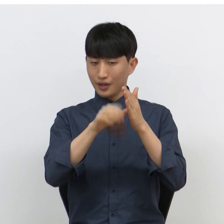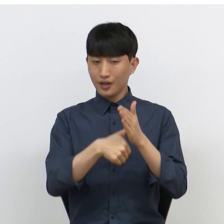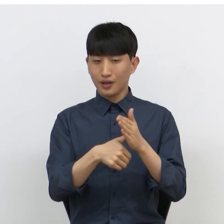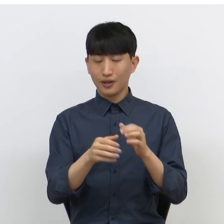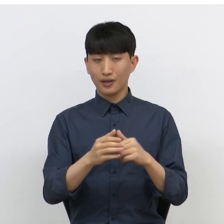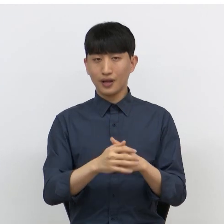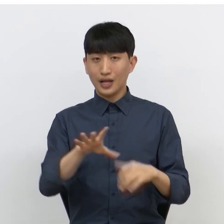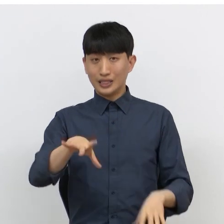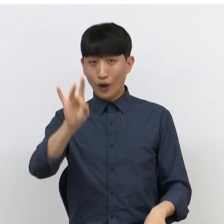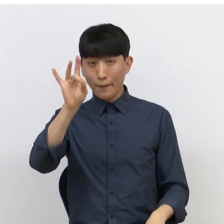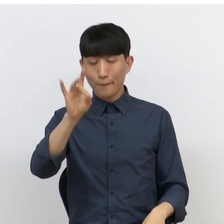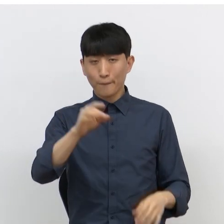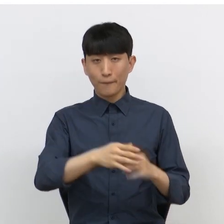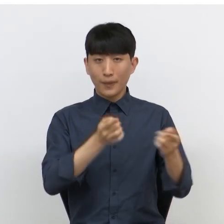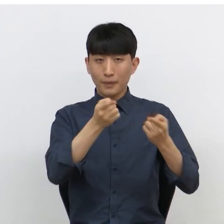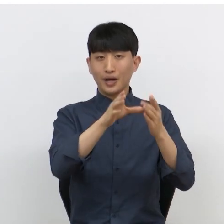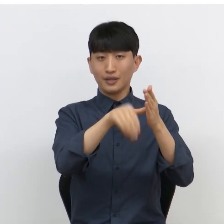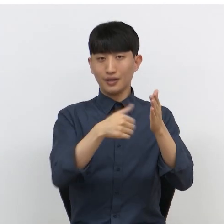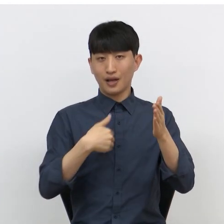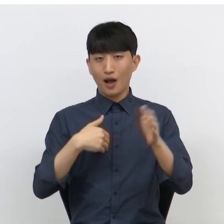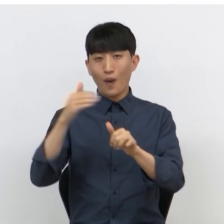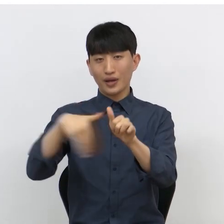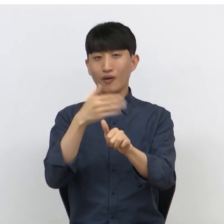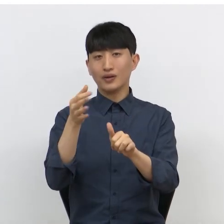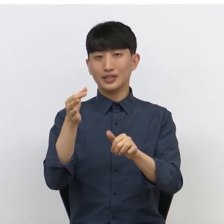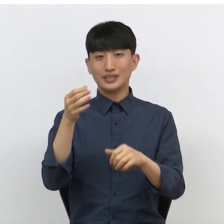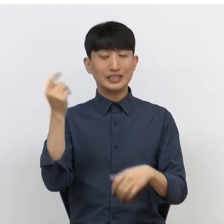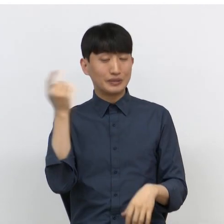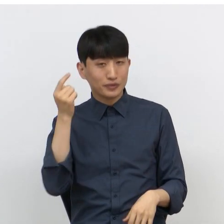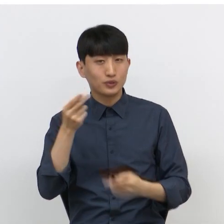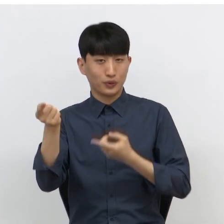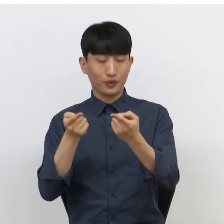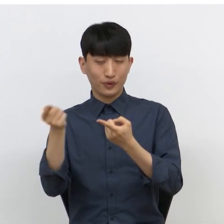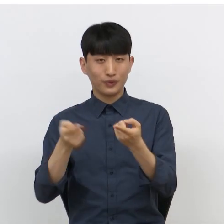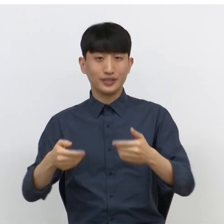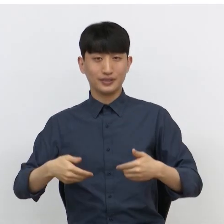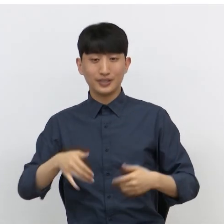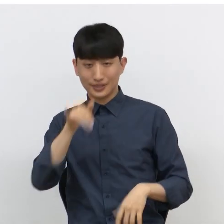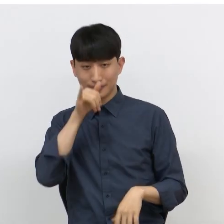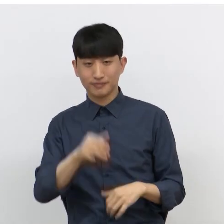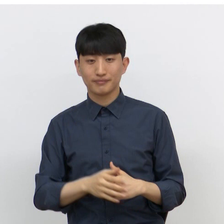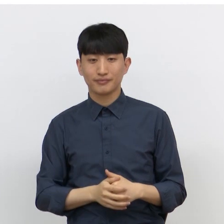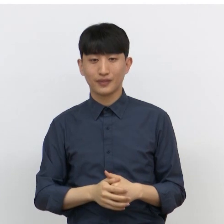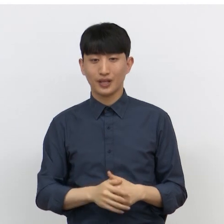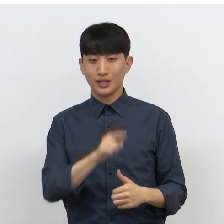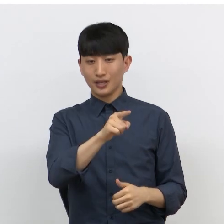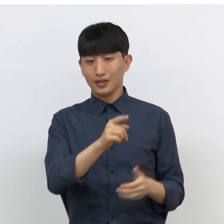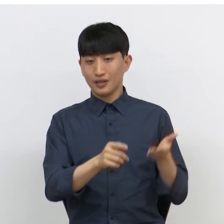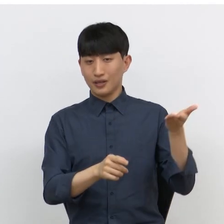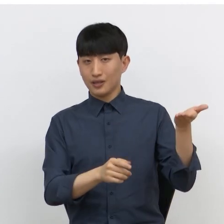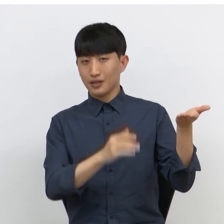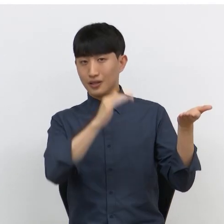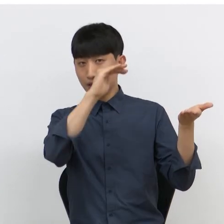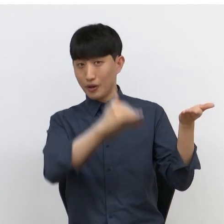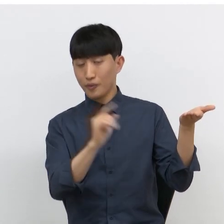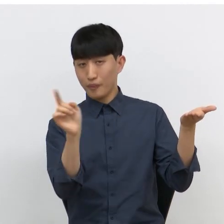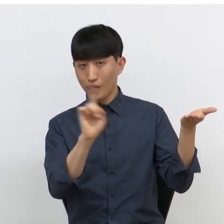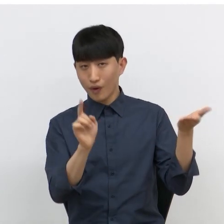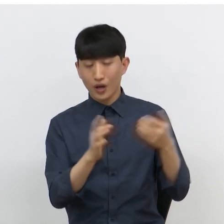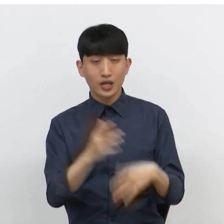첫 매핑 할 때 이제 많이 사용을 하게 되죠. 자, 그리고 지금 보여드리는 이 슬라이드는